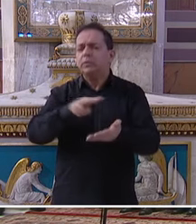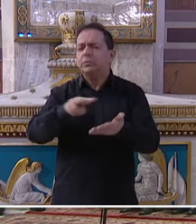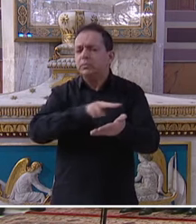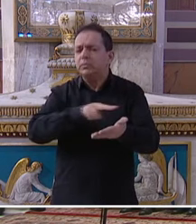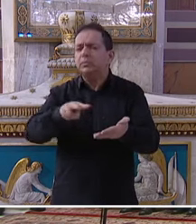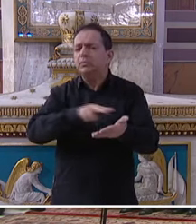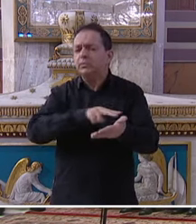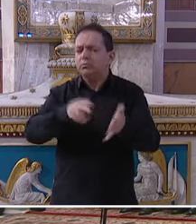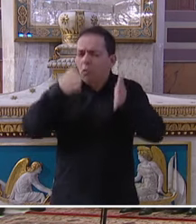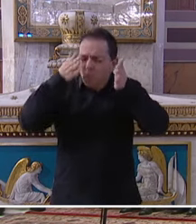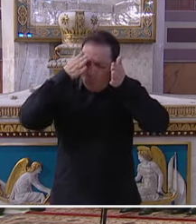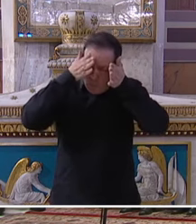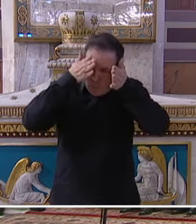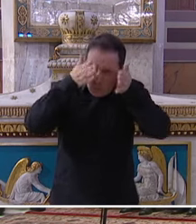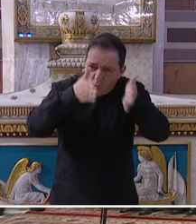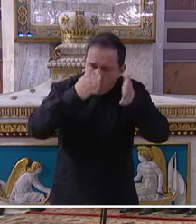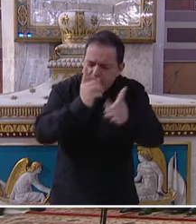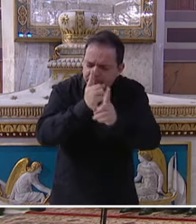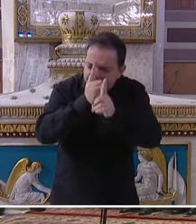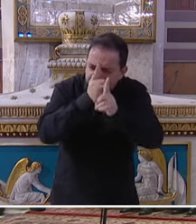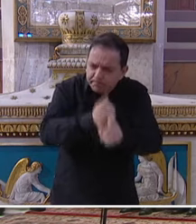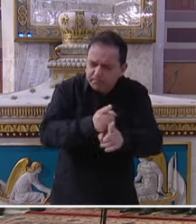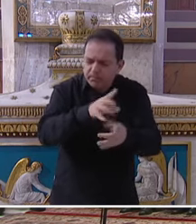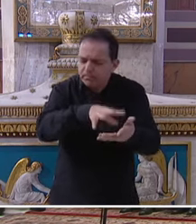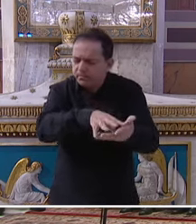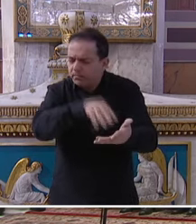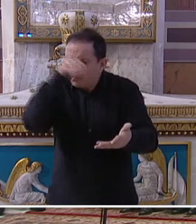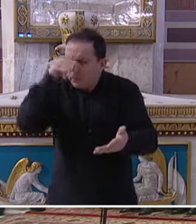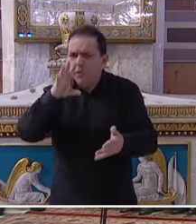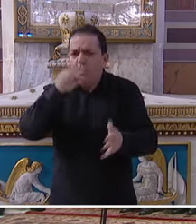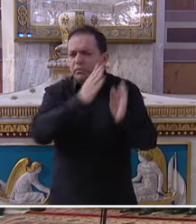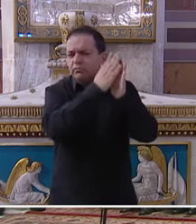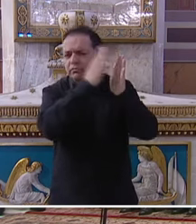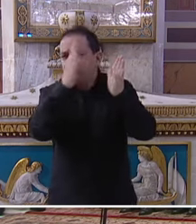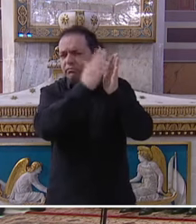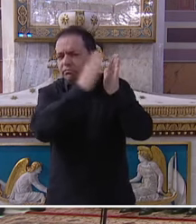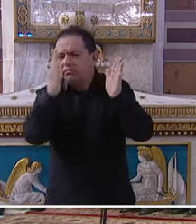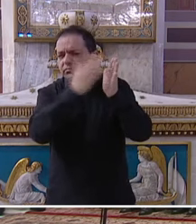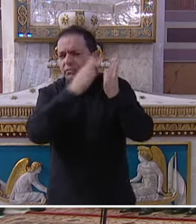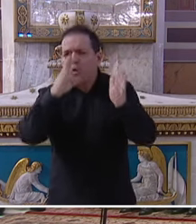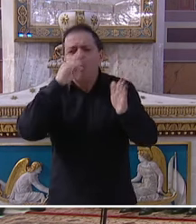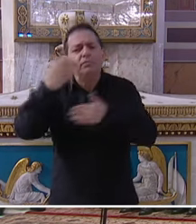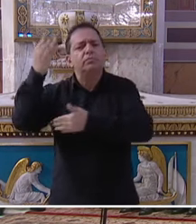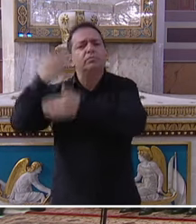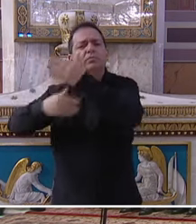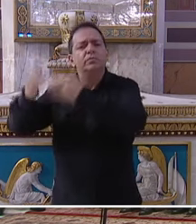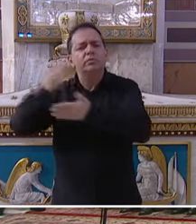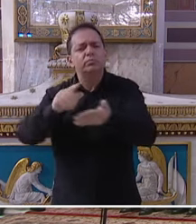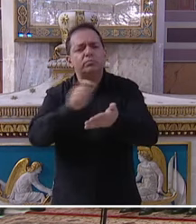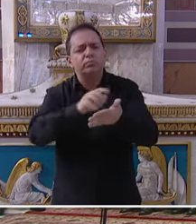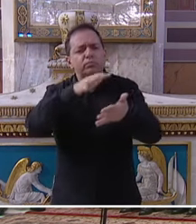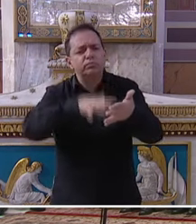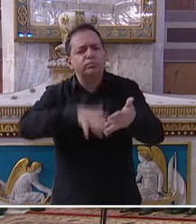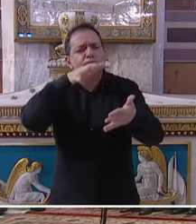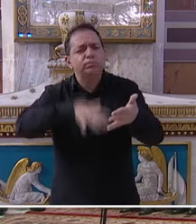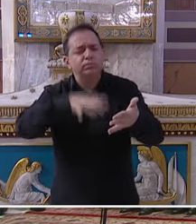σπουδή για να εντρυφήσουμε στην πατερική γραμματεία και να κατανοήσουμε